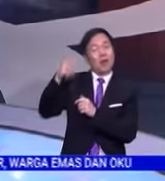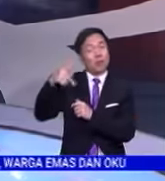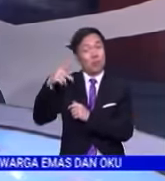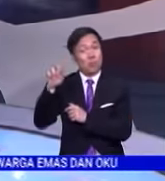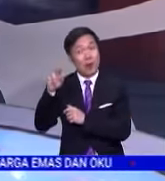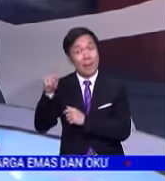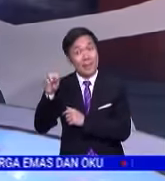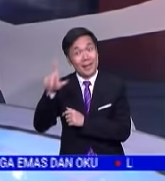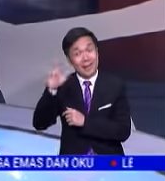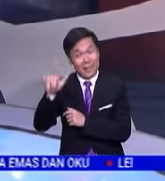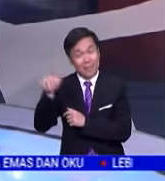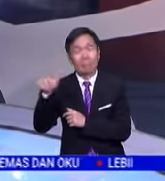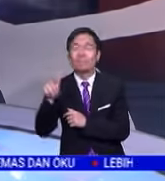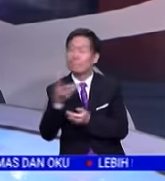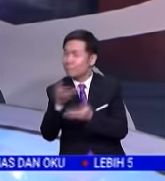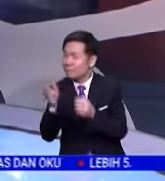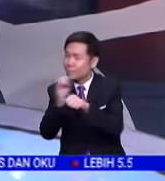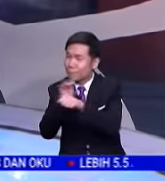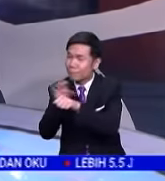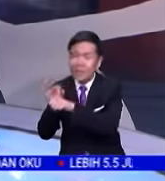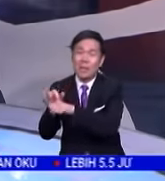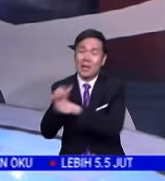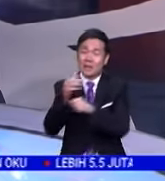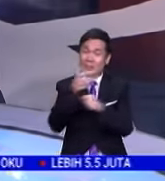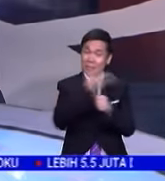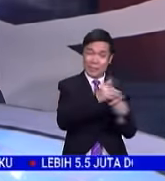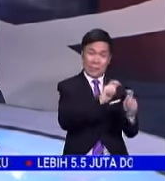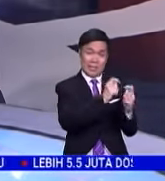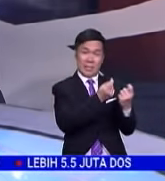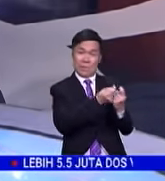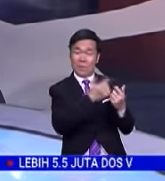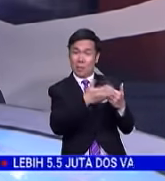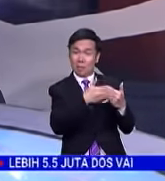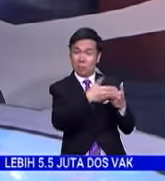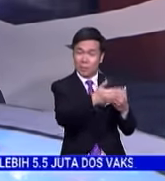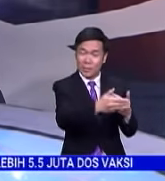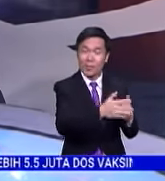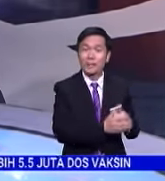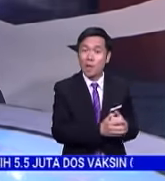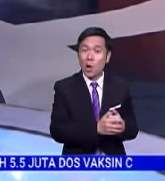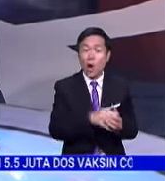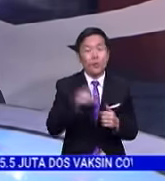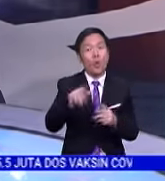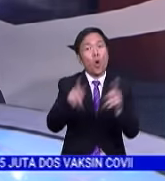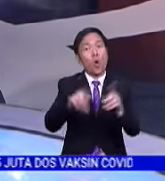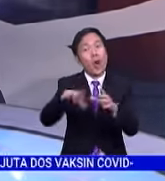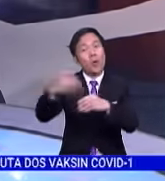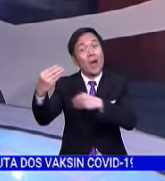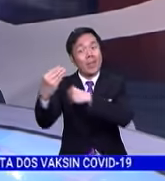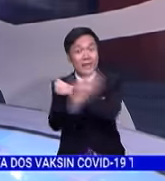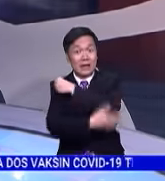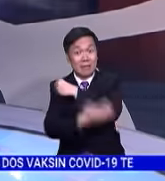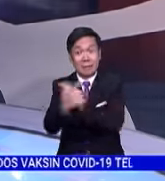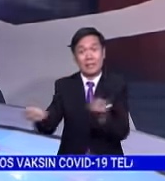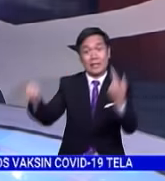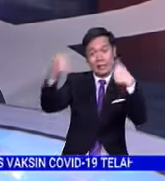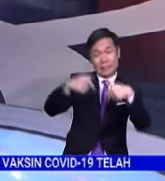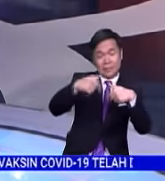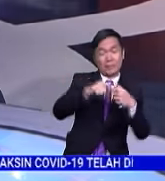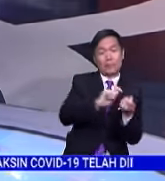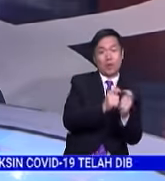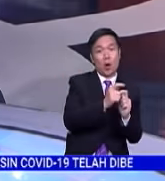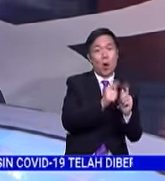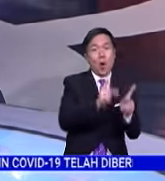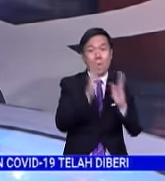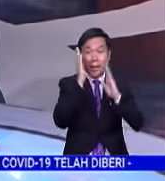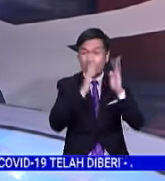kepada peminat bola sepak negara berhubung hala tuju program naturalisasi dalam skuad Harimau Malaya. Menurut beliau, program tersebut